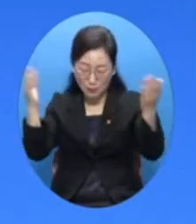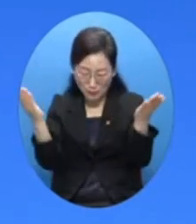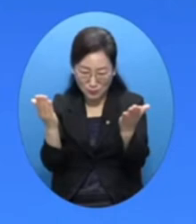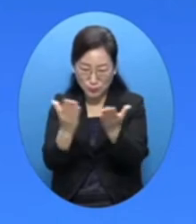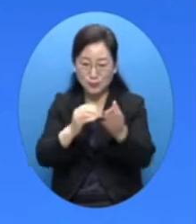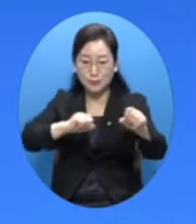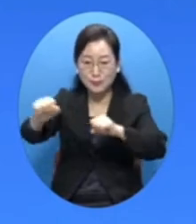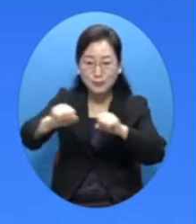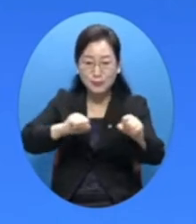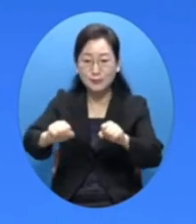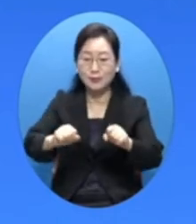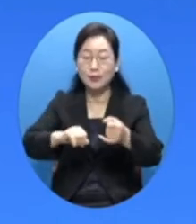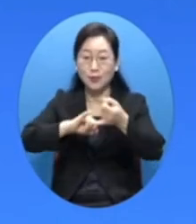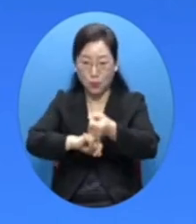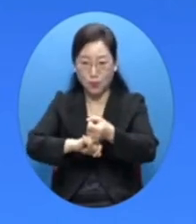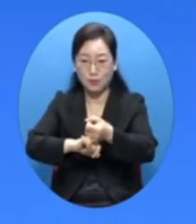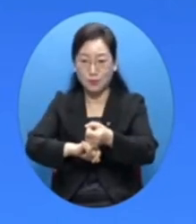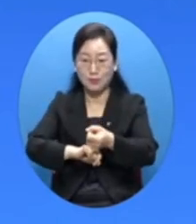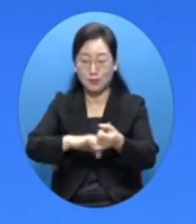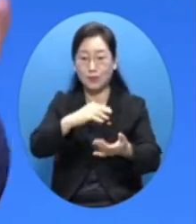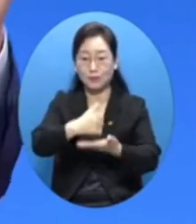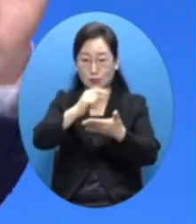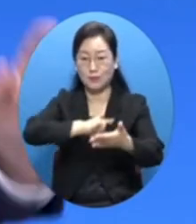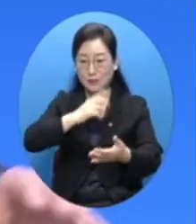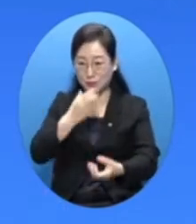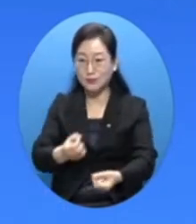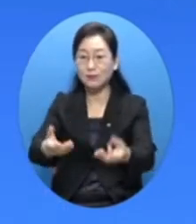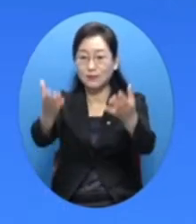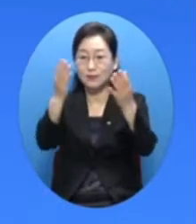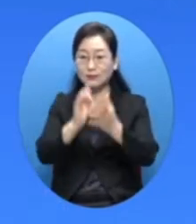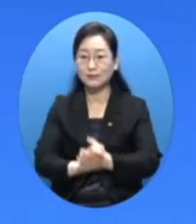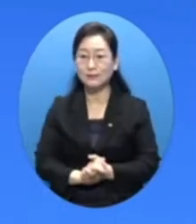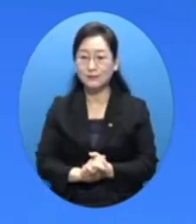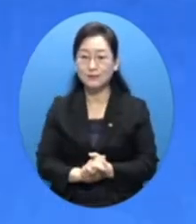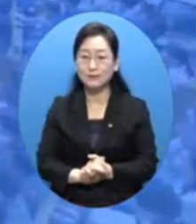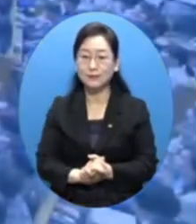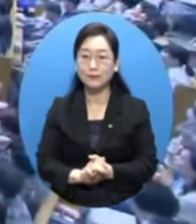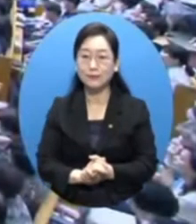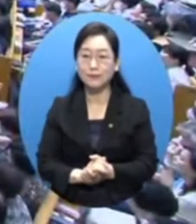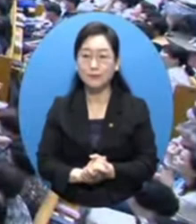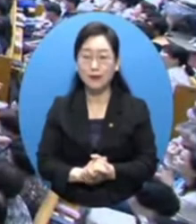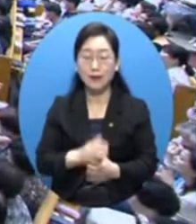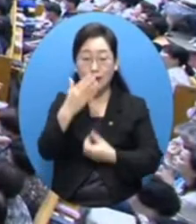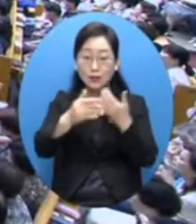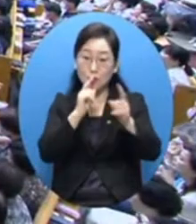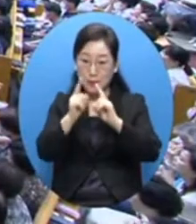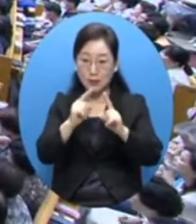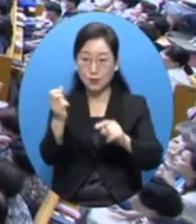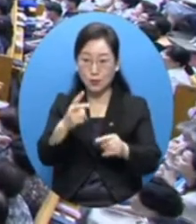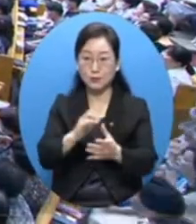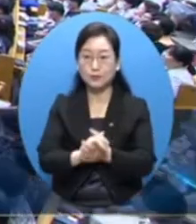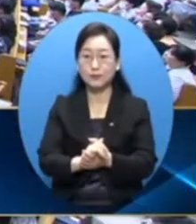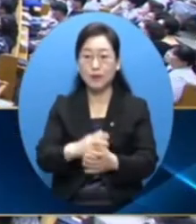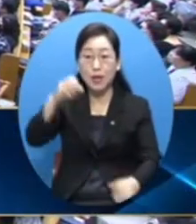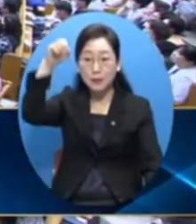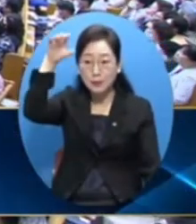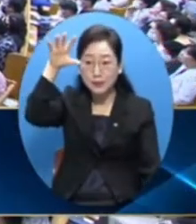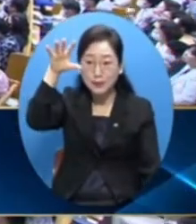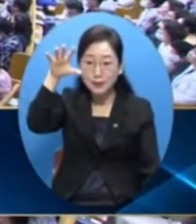행하는 주님의 귀환꾼들이 다 되시기를 주님의 이름으로 축원합니다. 성경은 이어서 말씀합니다. 빛이